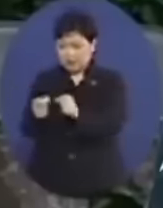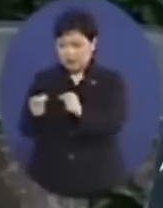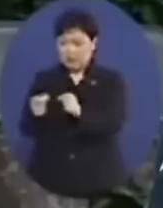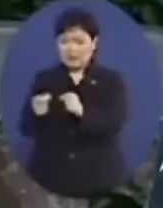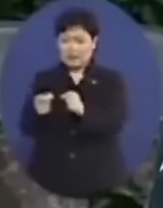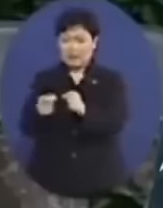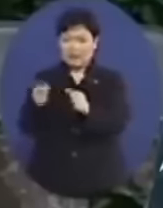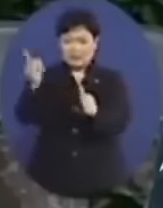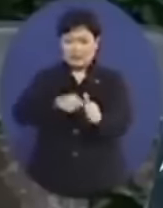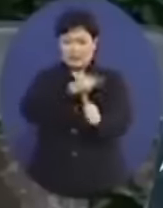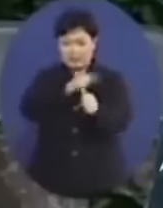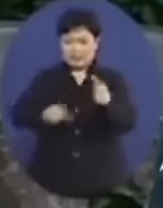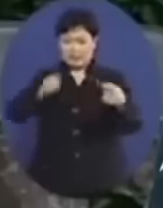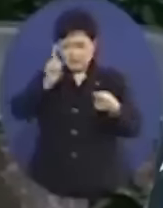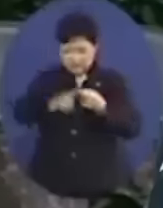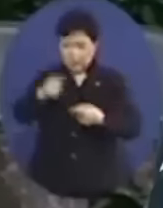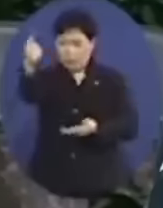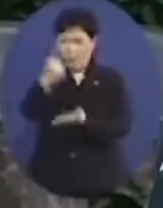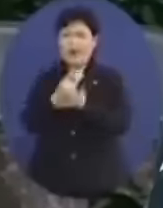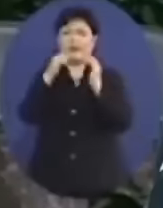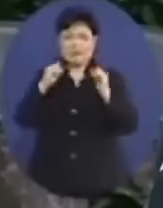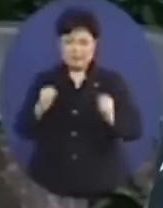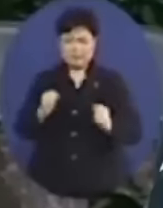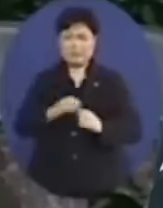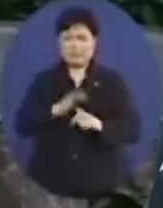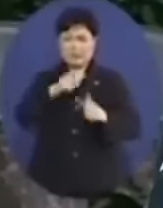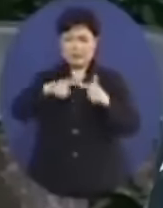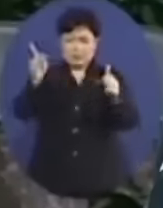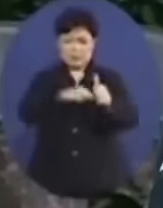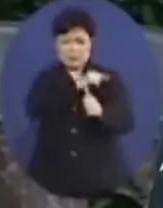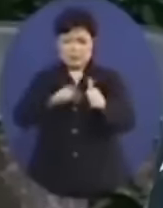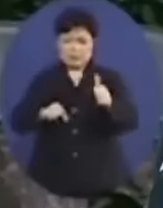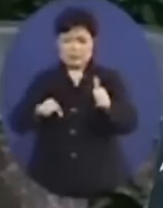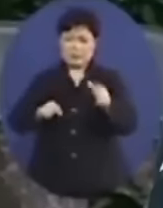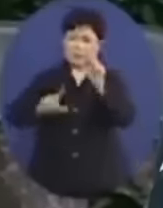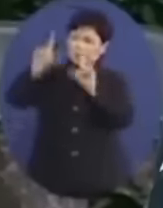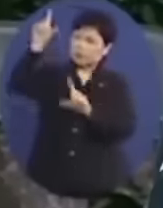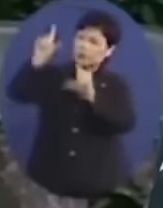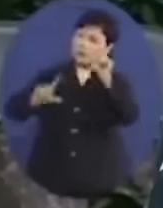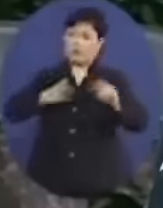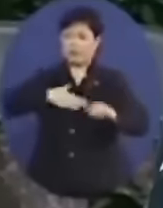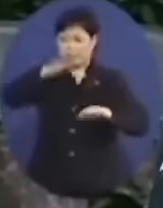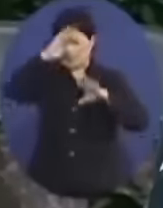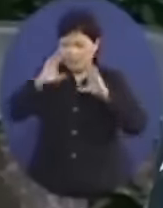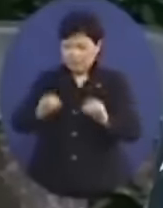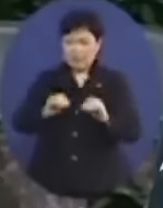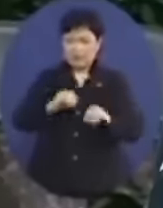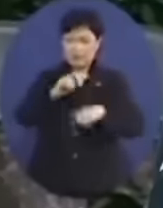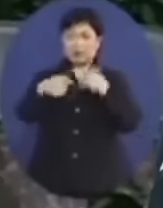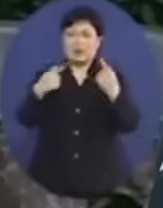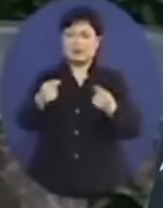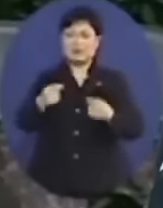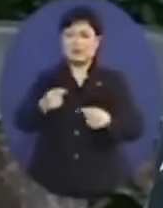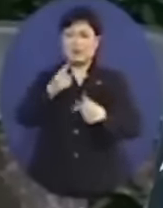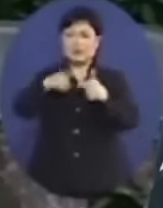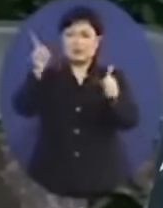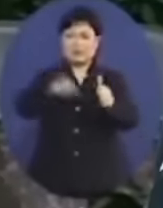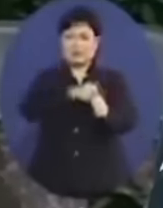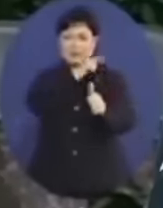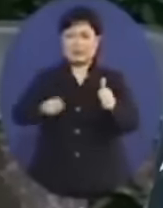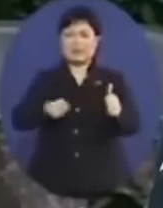그대로 와 계신 것입니다 아멘 예수님이 채찍 맞은 모습을 보고 낳아야지 아멘 한번 따라 말씀 저가 채찍의